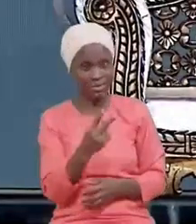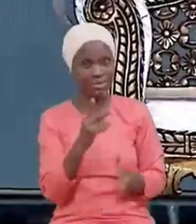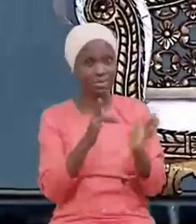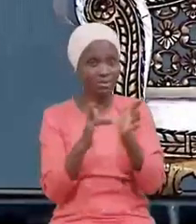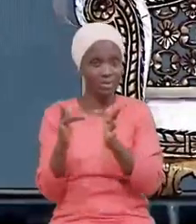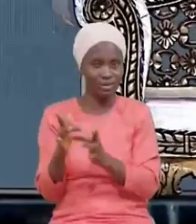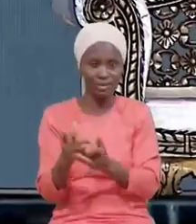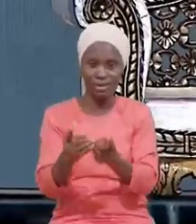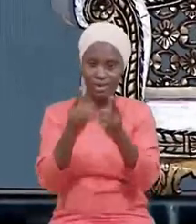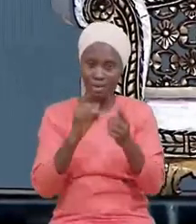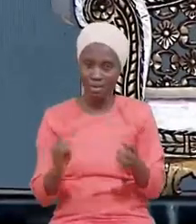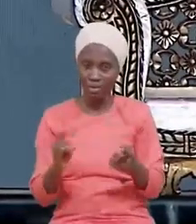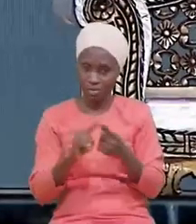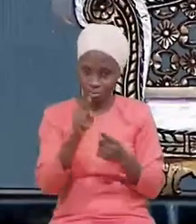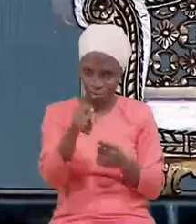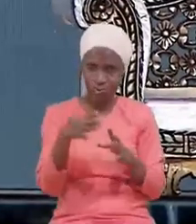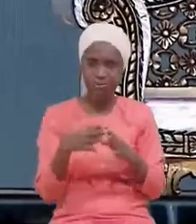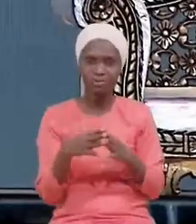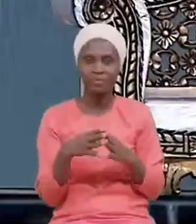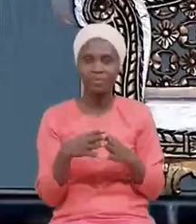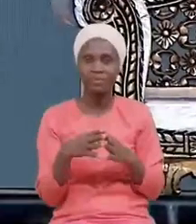Maintenant, vous voyez Jésus venir à vous.